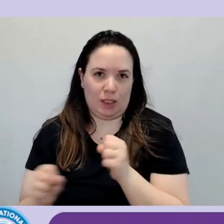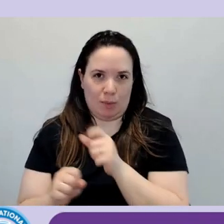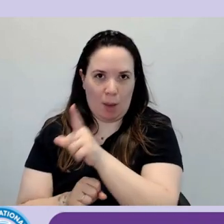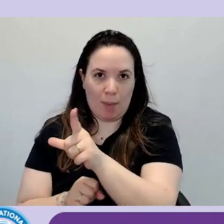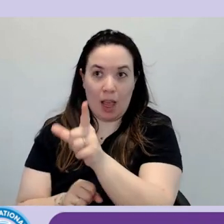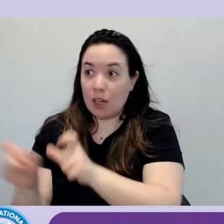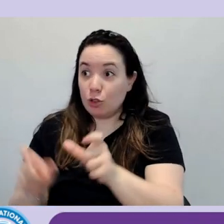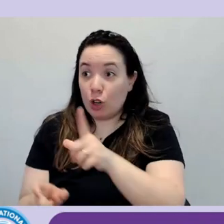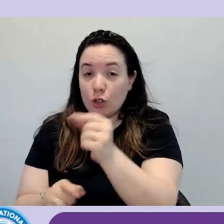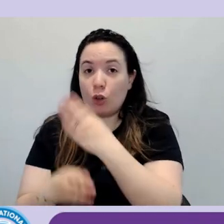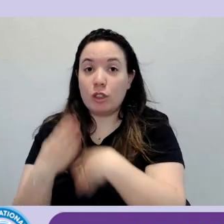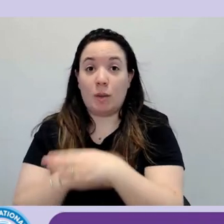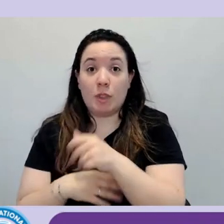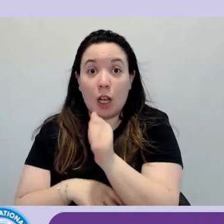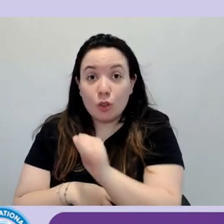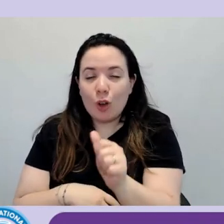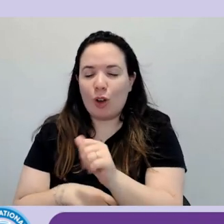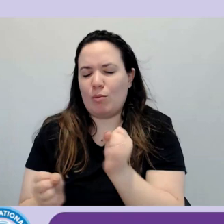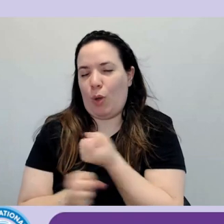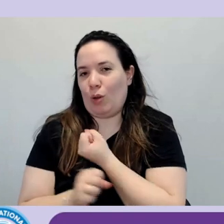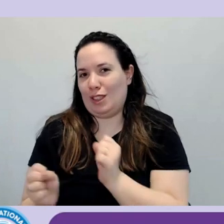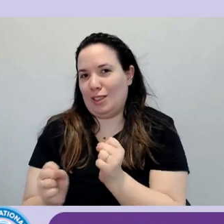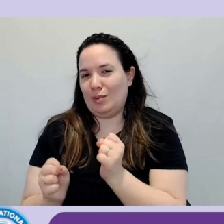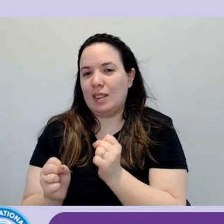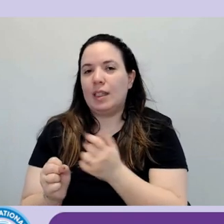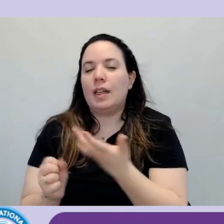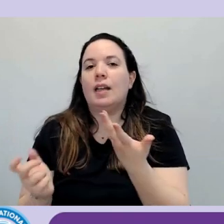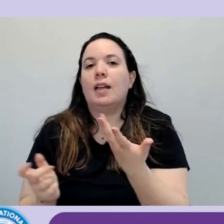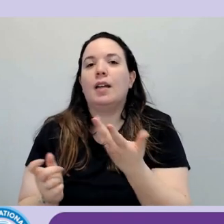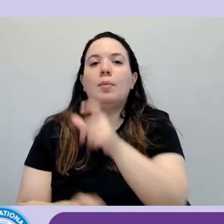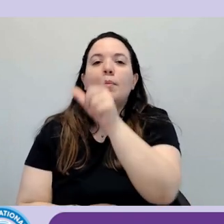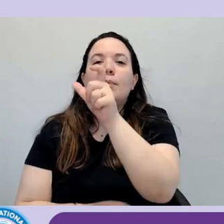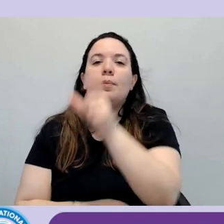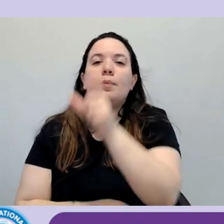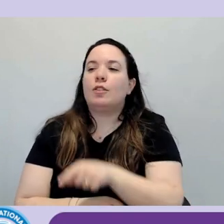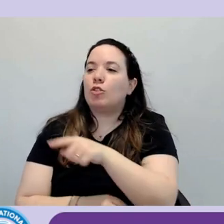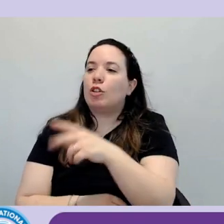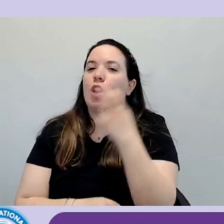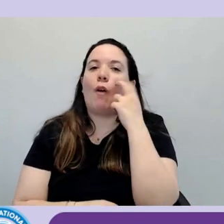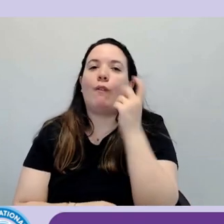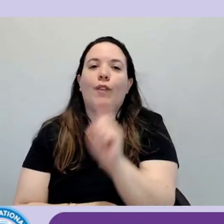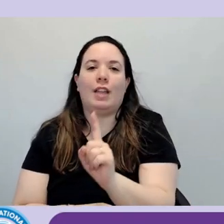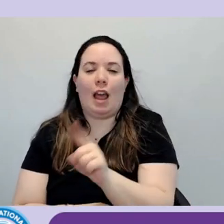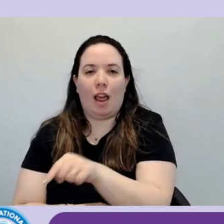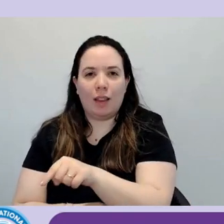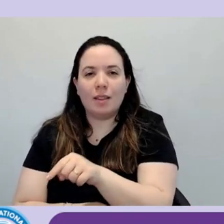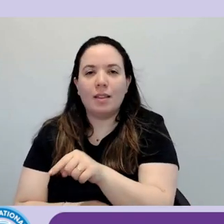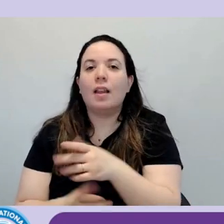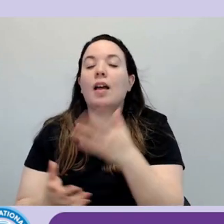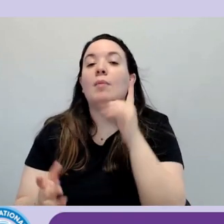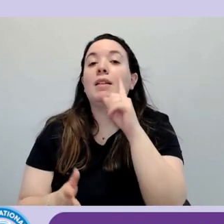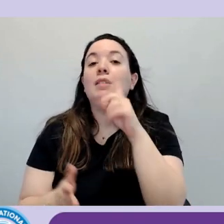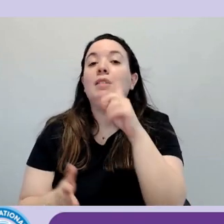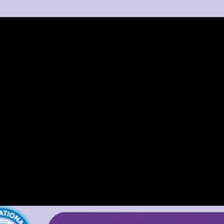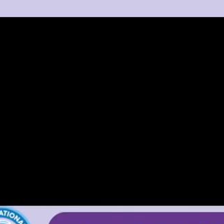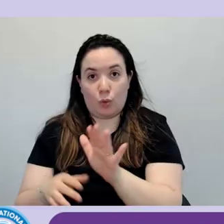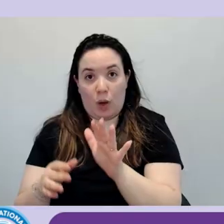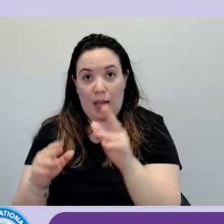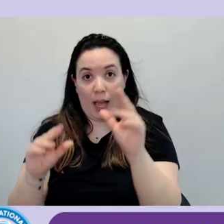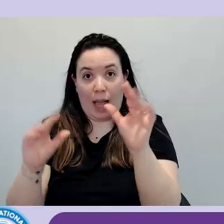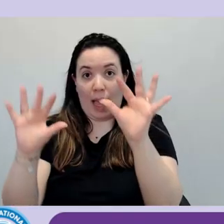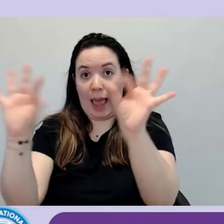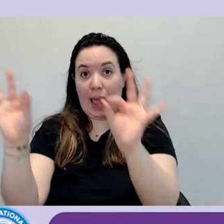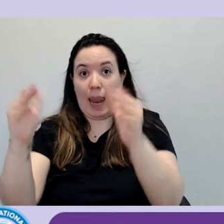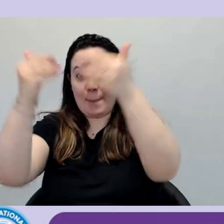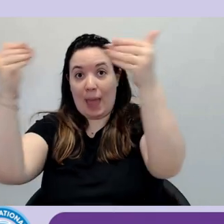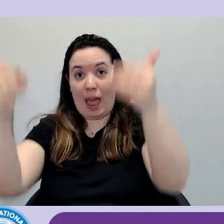una persona non vedente chiaramente se la sua tecnologia non è in grado di identificarli alcuni oggetti il